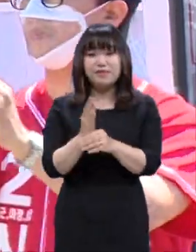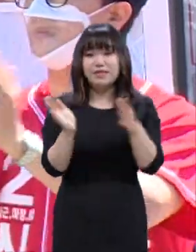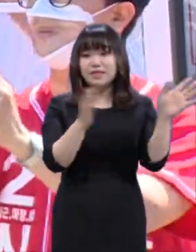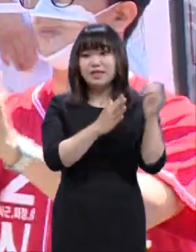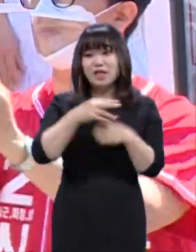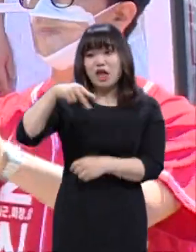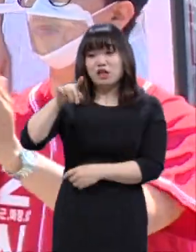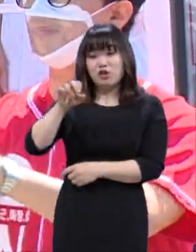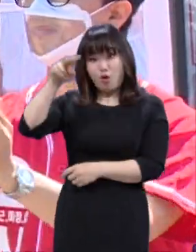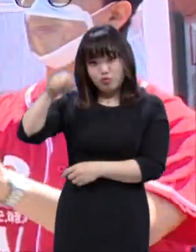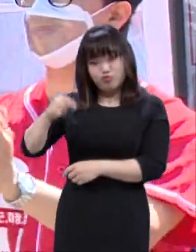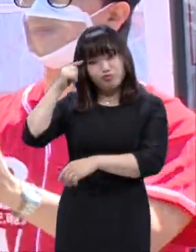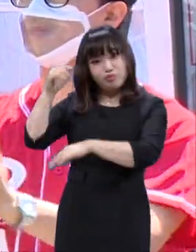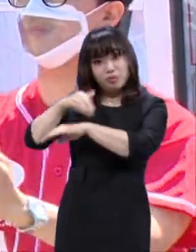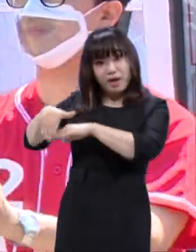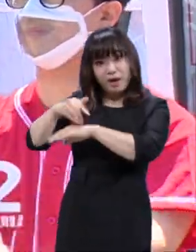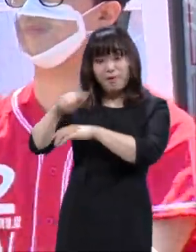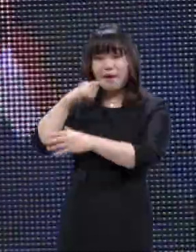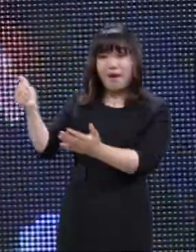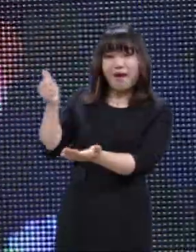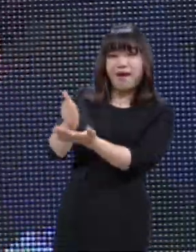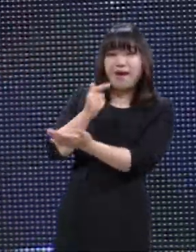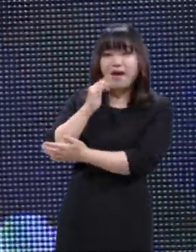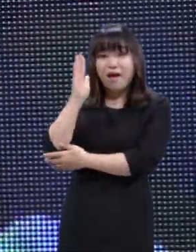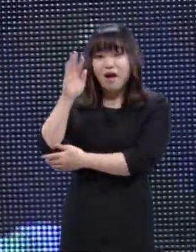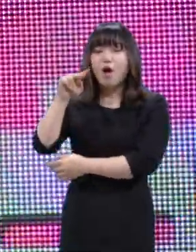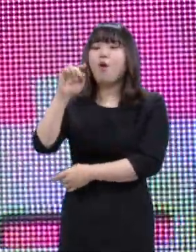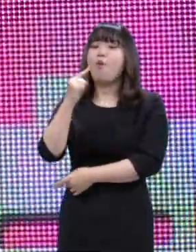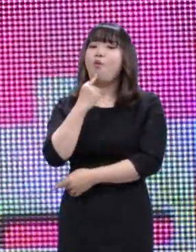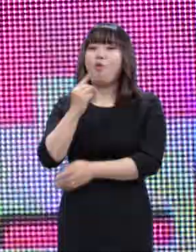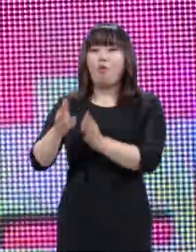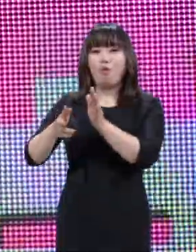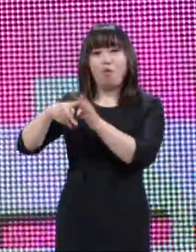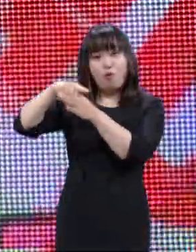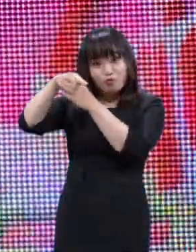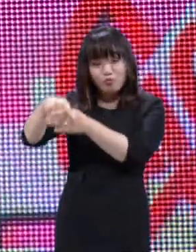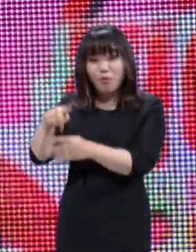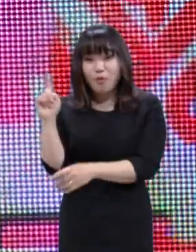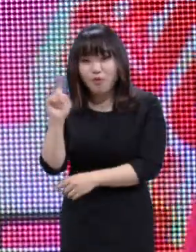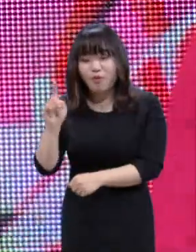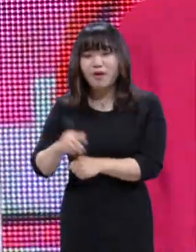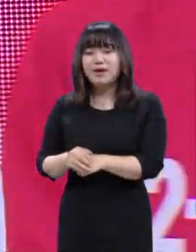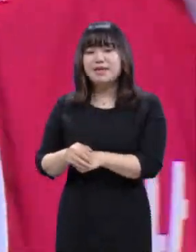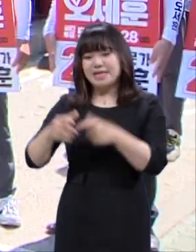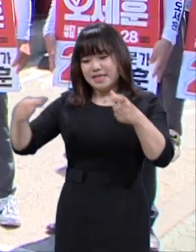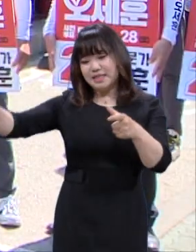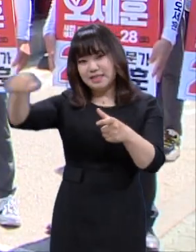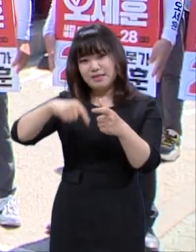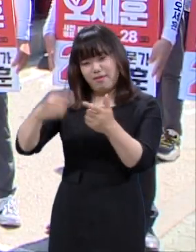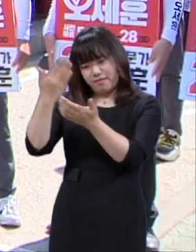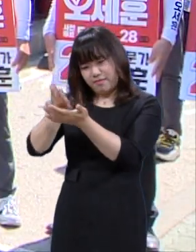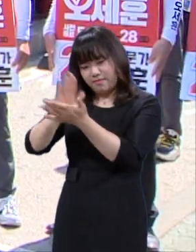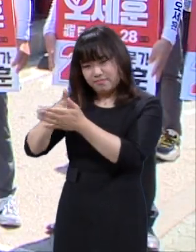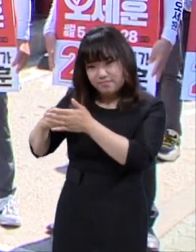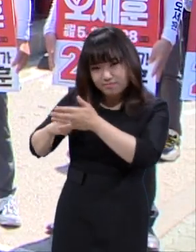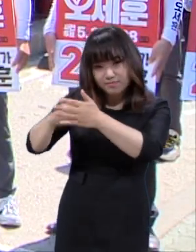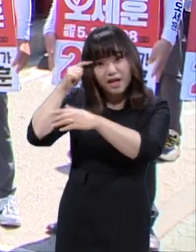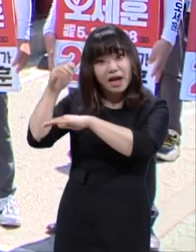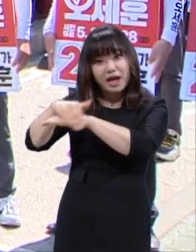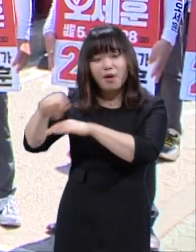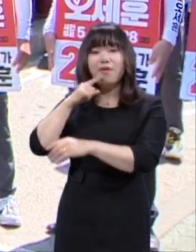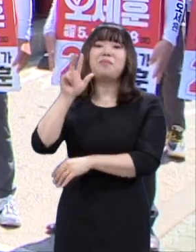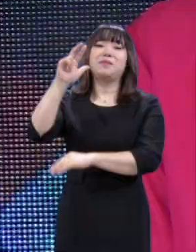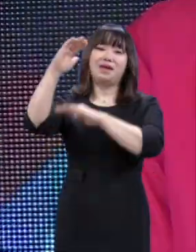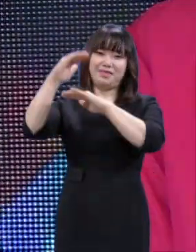성동구 성수전략지구 지역 유세에 나선 국민의힘 오세훈 후보는 지역 정비구역의 사업 추진을 강조합니다.